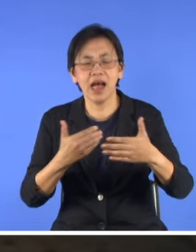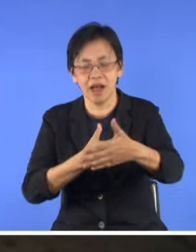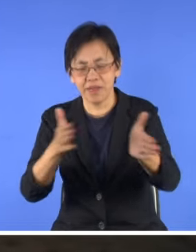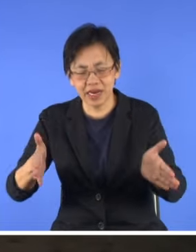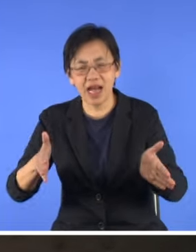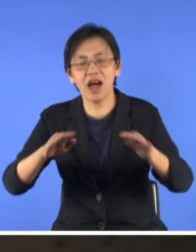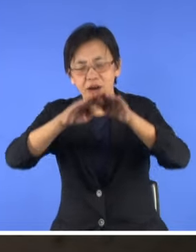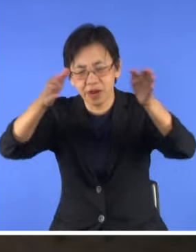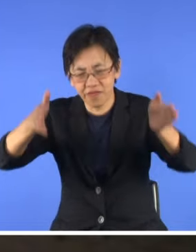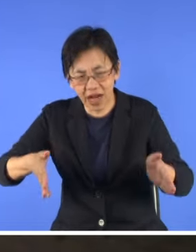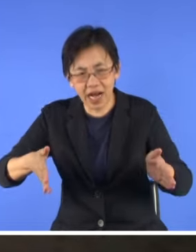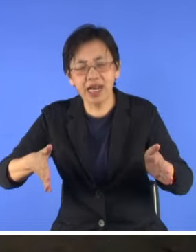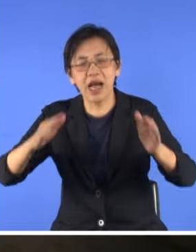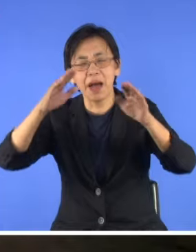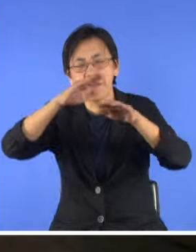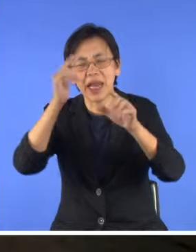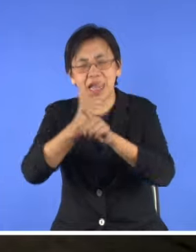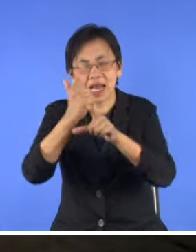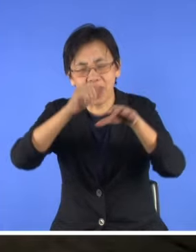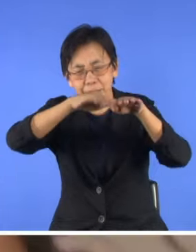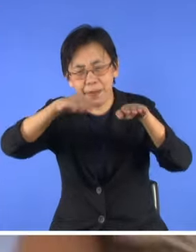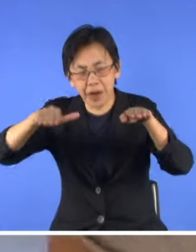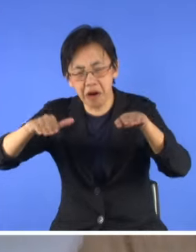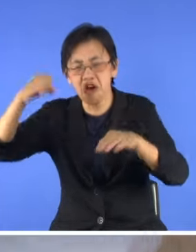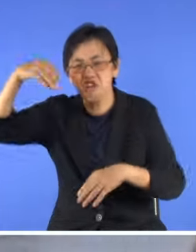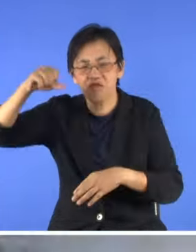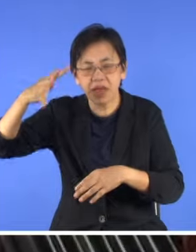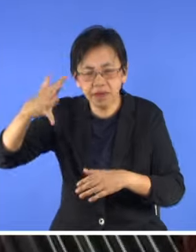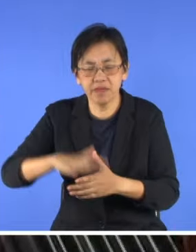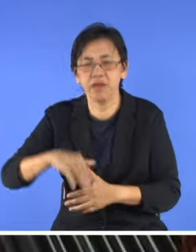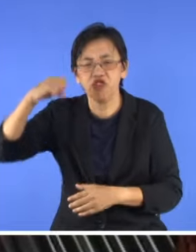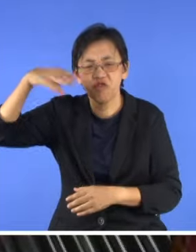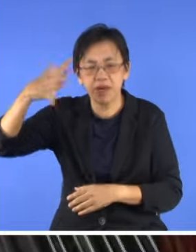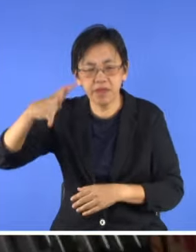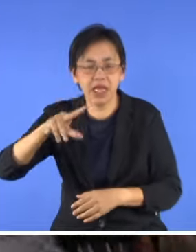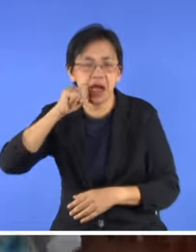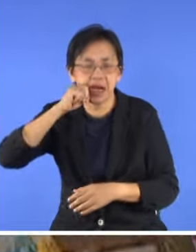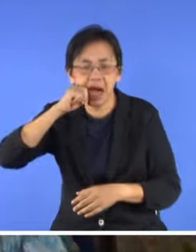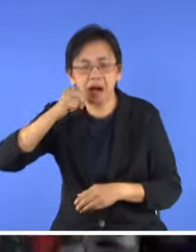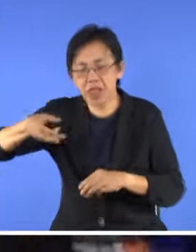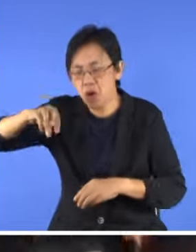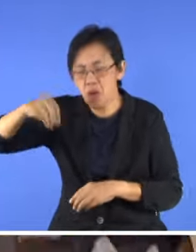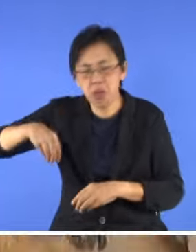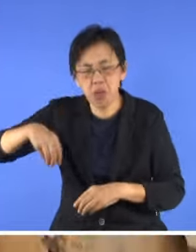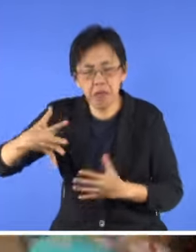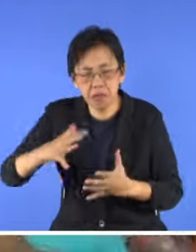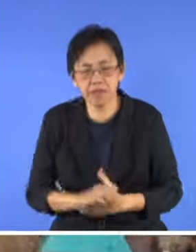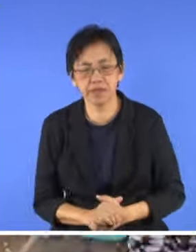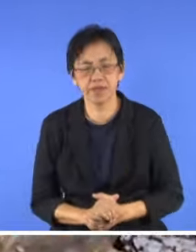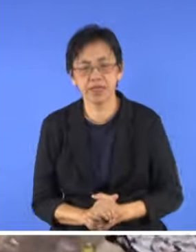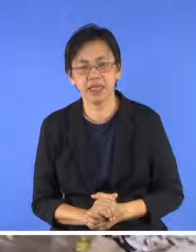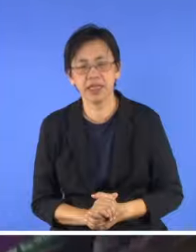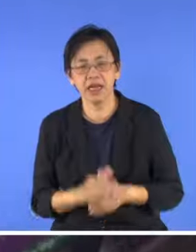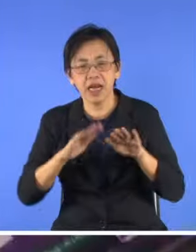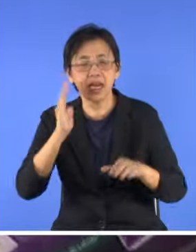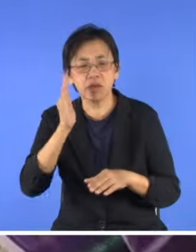บ้านหลังคาแปะด้วยสังกสีแน่นอนฮะไฟก็ไม่มีหมายถึงไฟฟ้านะน้ำประปาก็แน่นอนครับไม่มีน้องไม้เนี่ยนะฮะ